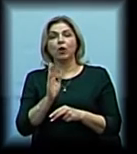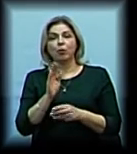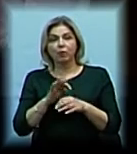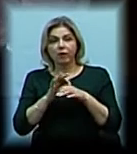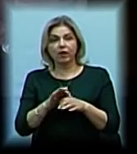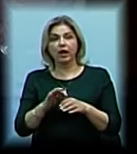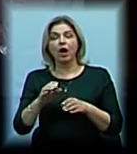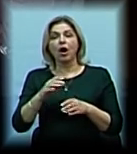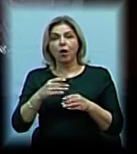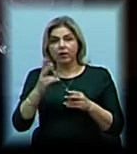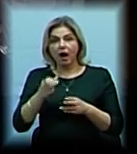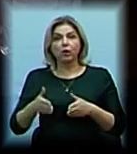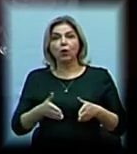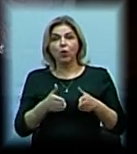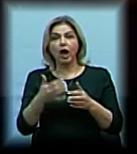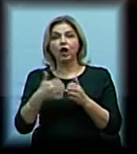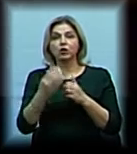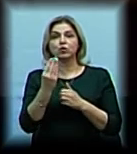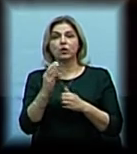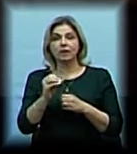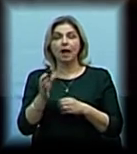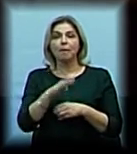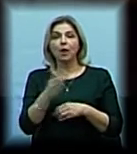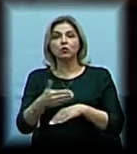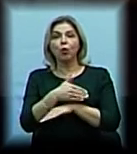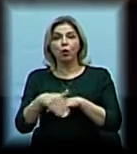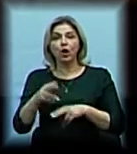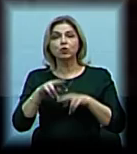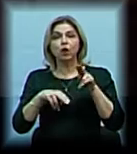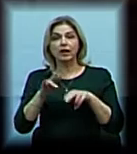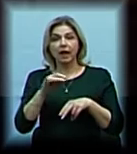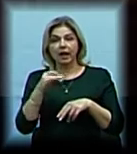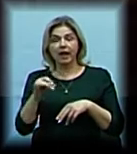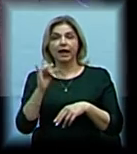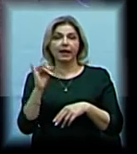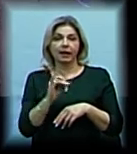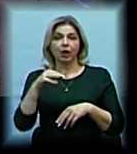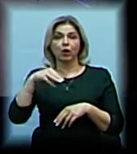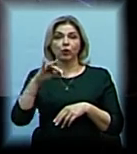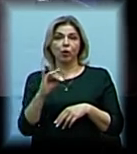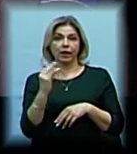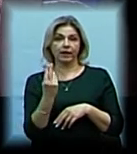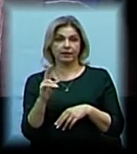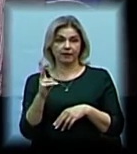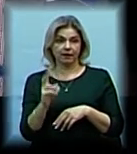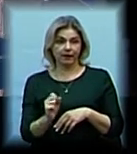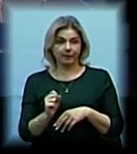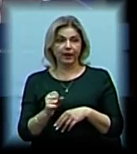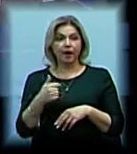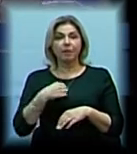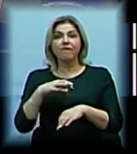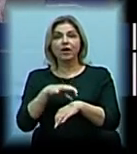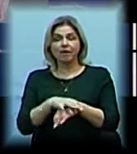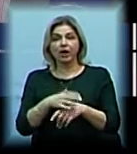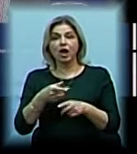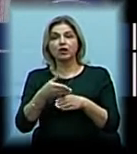відбуваються на ділянці Херсонського шосе між вулицями Будівельників та Троїцькою. Ми вскрили частину дорожнього